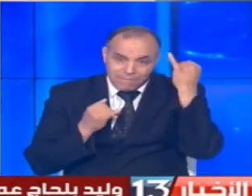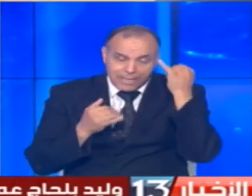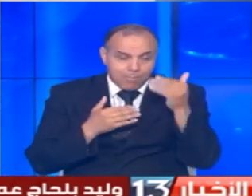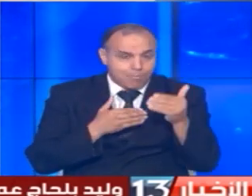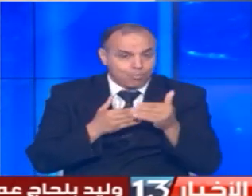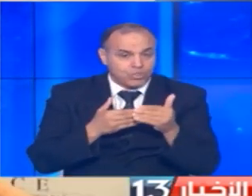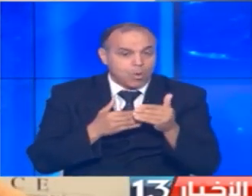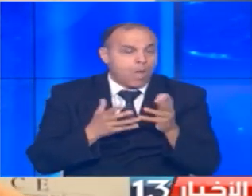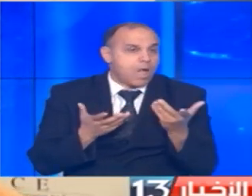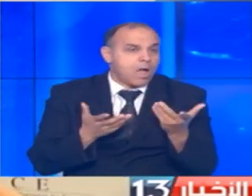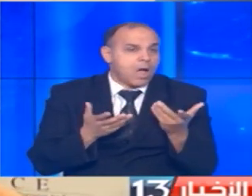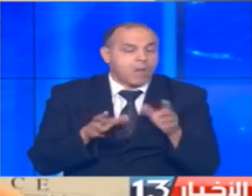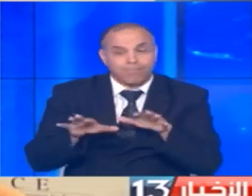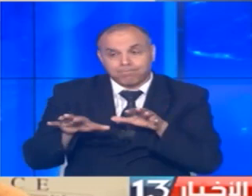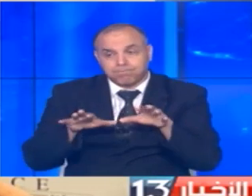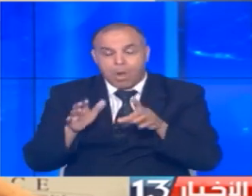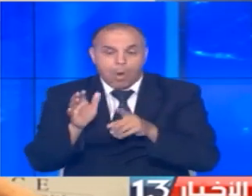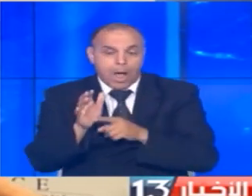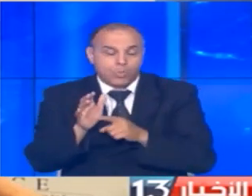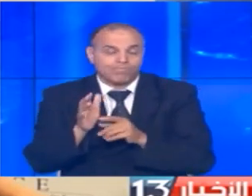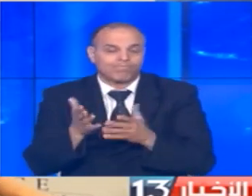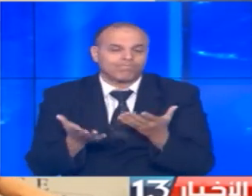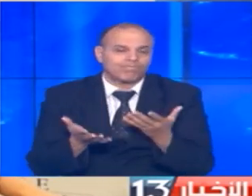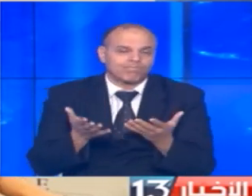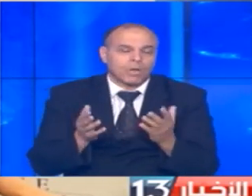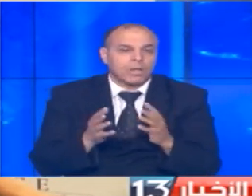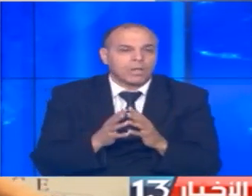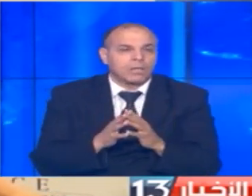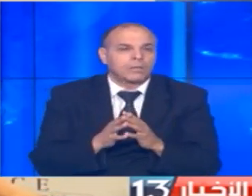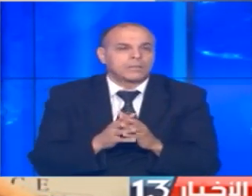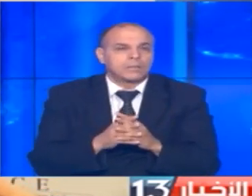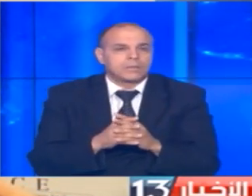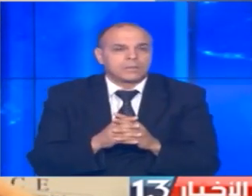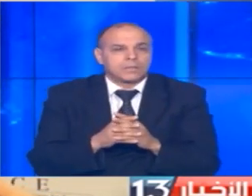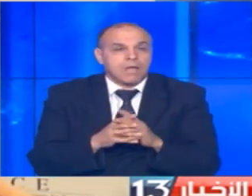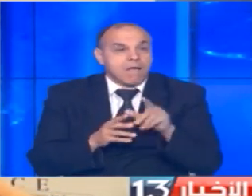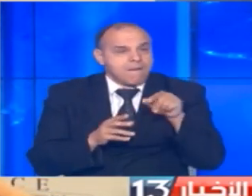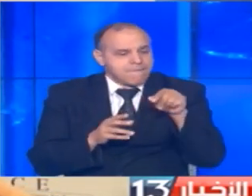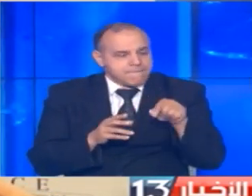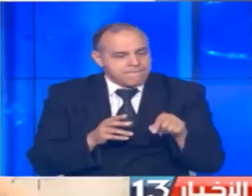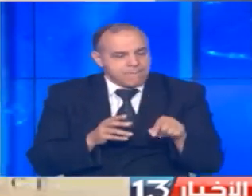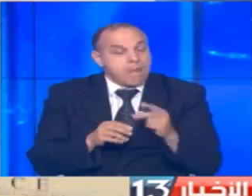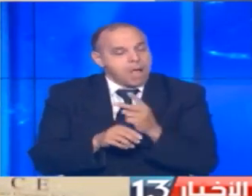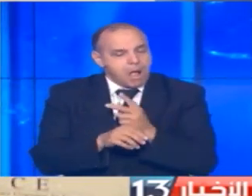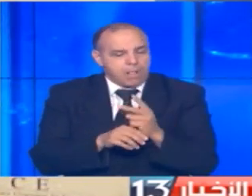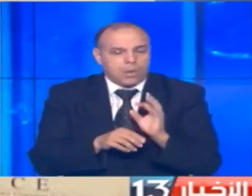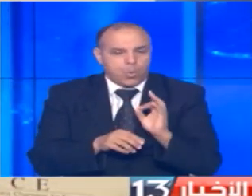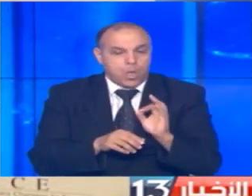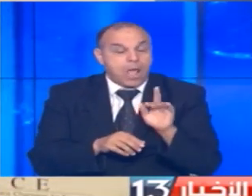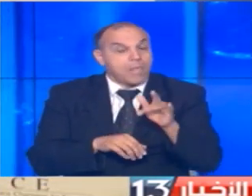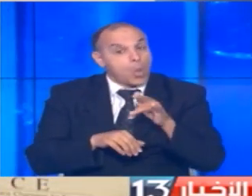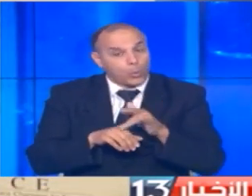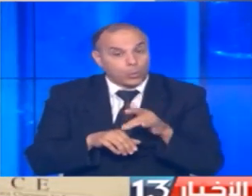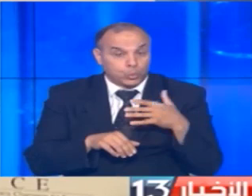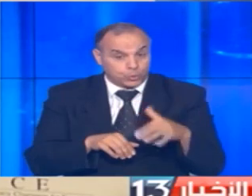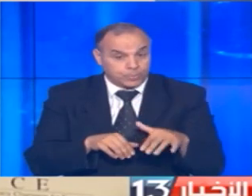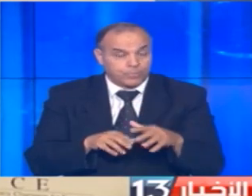مستوى الإجراءات والقوانين راهو هو بنفسه فيه مخاطر، وهذا عنده تأثير